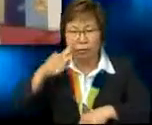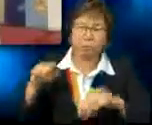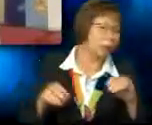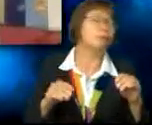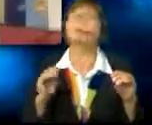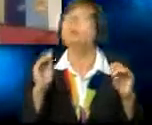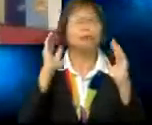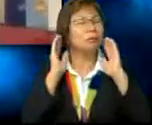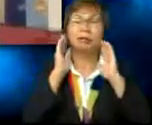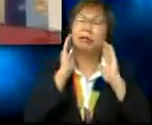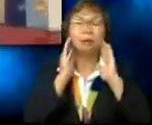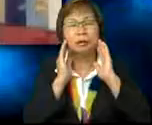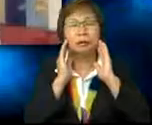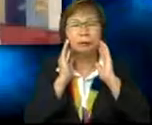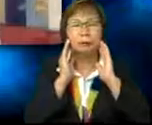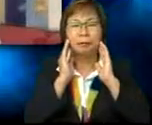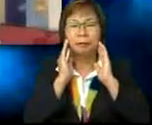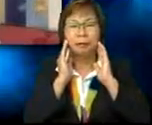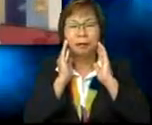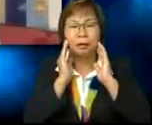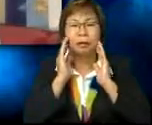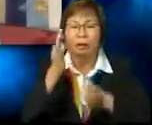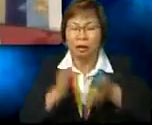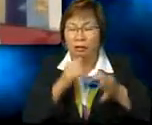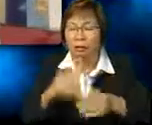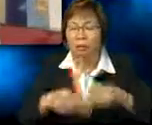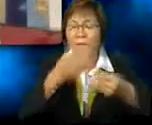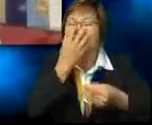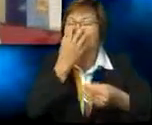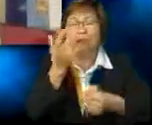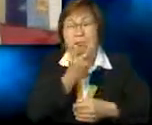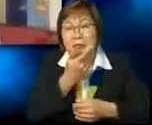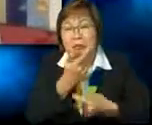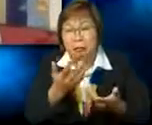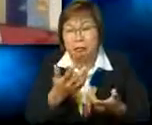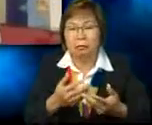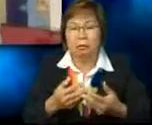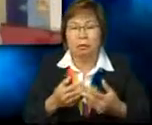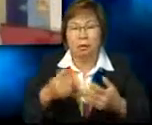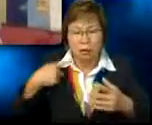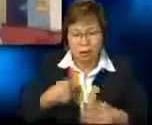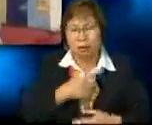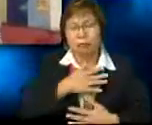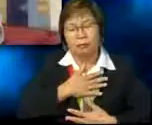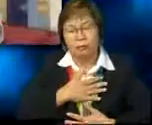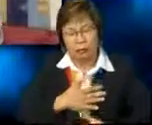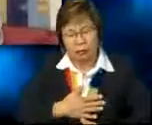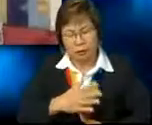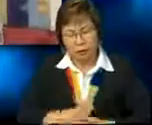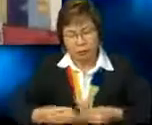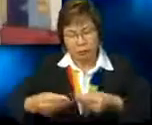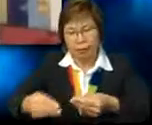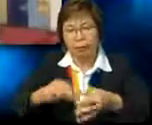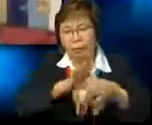menggerakkan kepalanya kalau bukan diberi bios dengan sepenuhnya. Ya, di mana kita mesti harus tenang, ya, dan